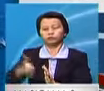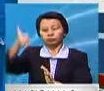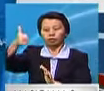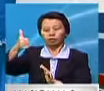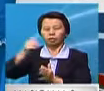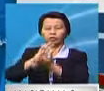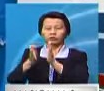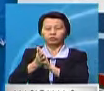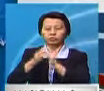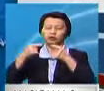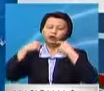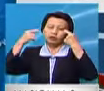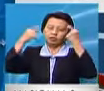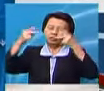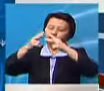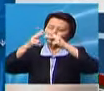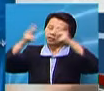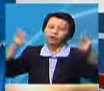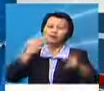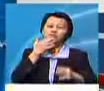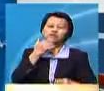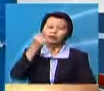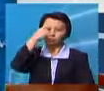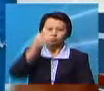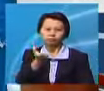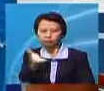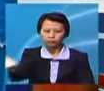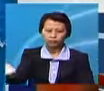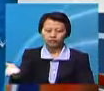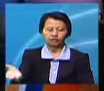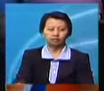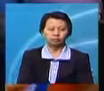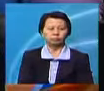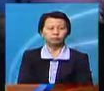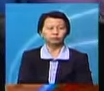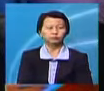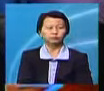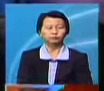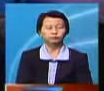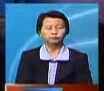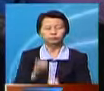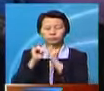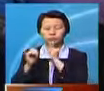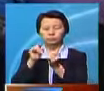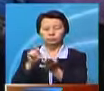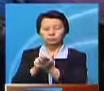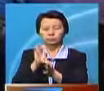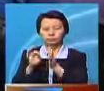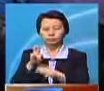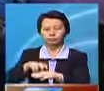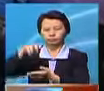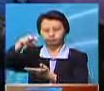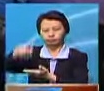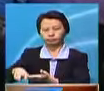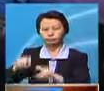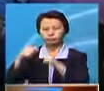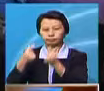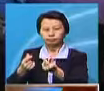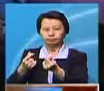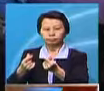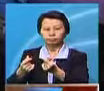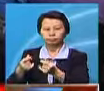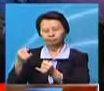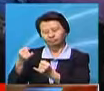akan menjadi kejayaan paling manis buat mereka. Sidang media. Biarpun turun selaku pasukan underdog,